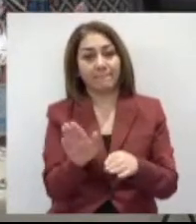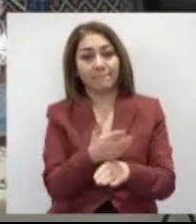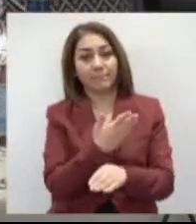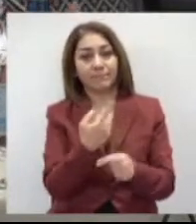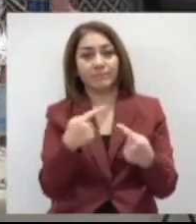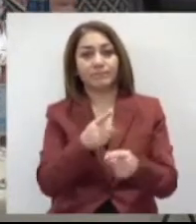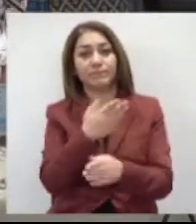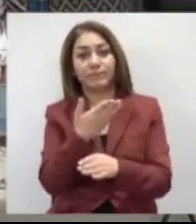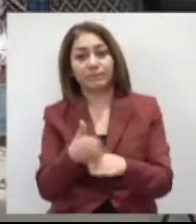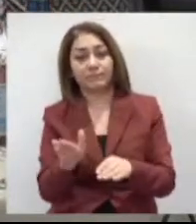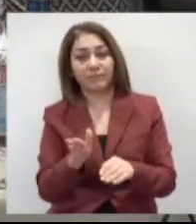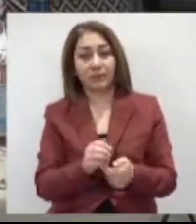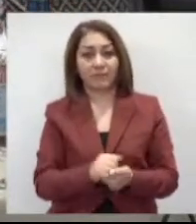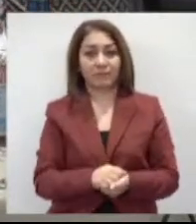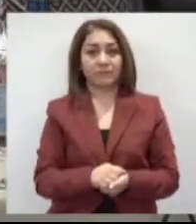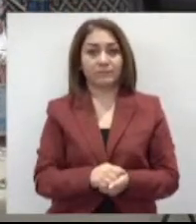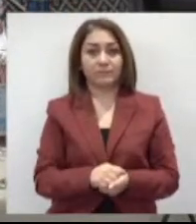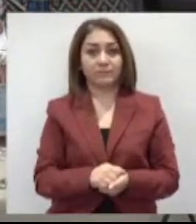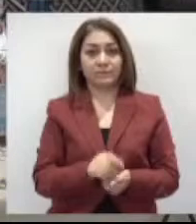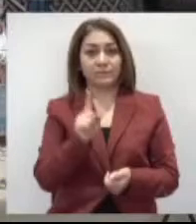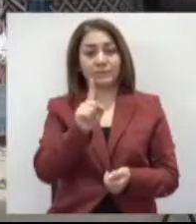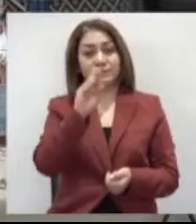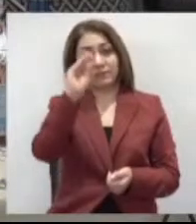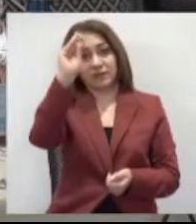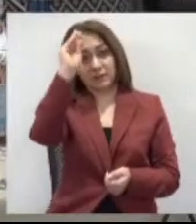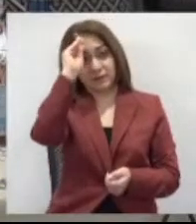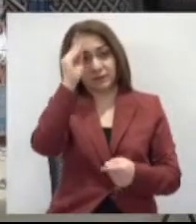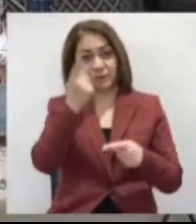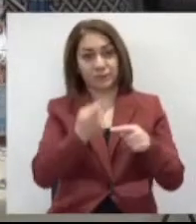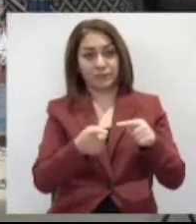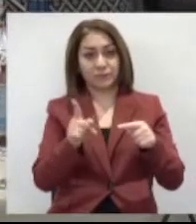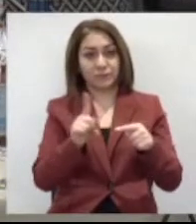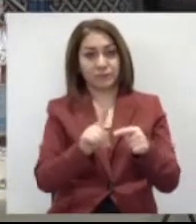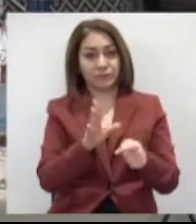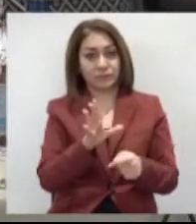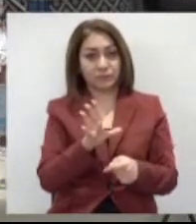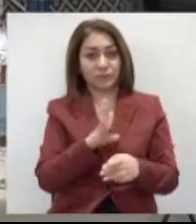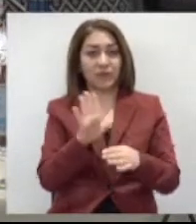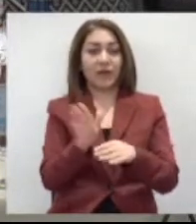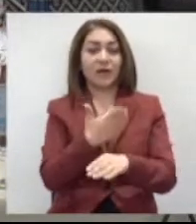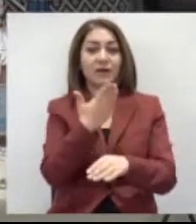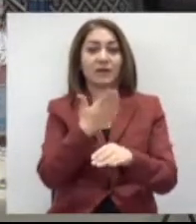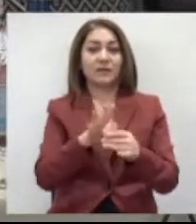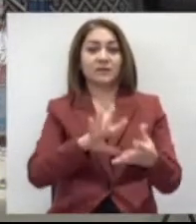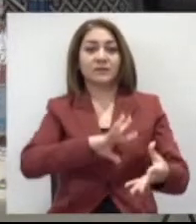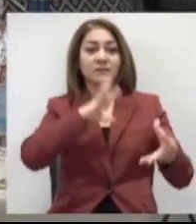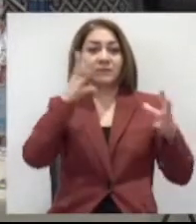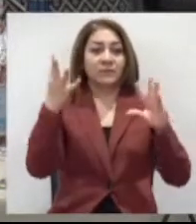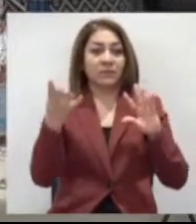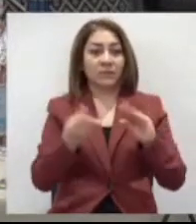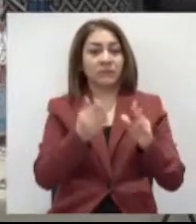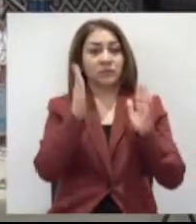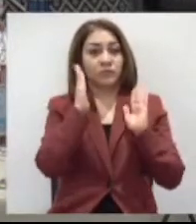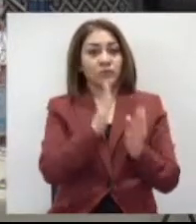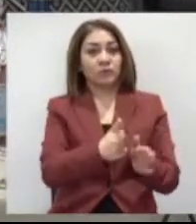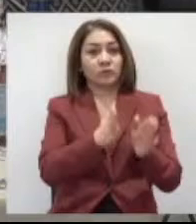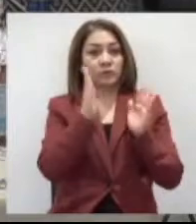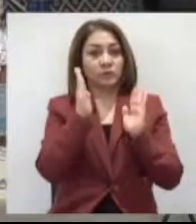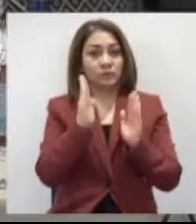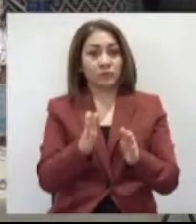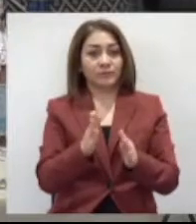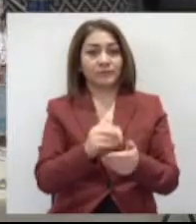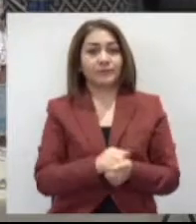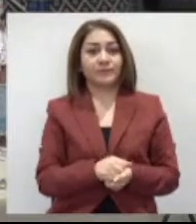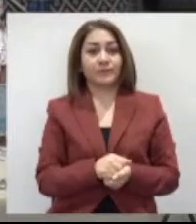առանձնացնենք, մյուսն էլ առանձնացնենք, բայց գաղափարը այն է, որ առանձնացրել ենք ընդհանուր ընդգրկուն ուղղությունները, որովհետև